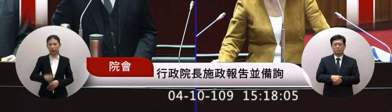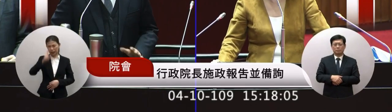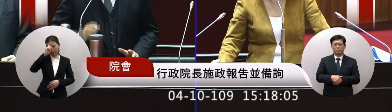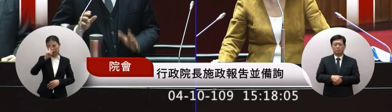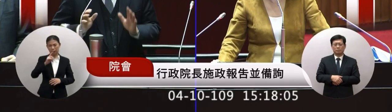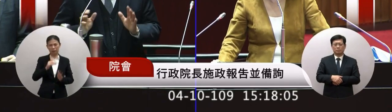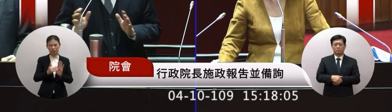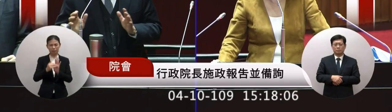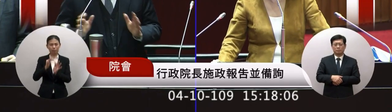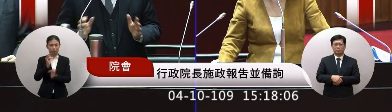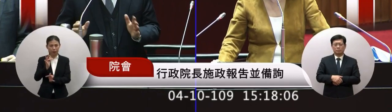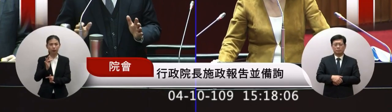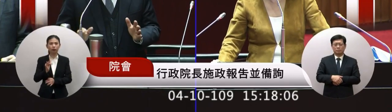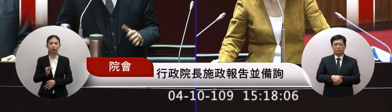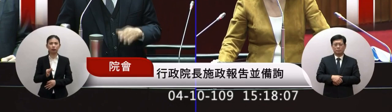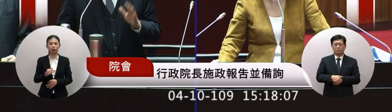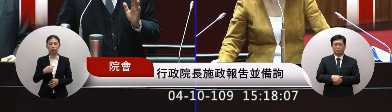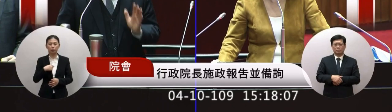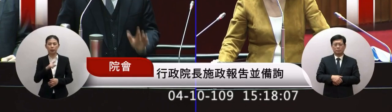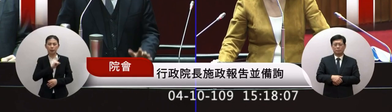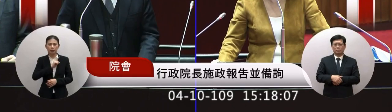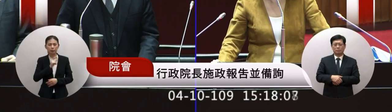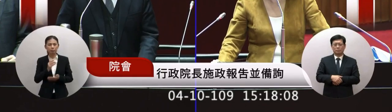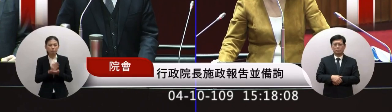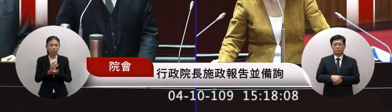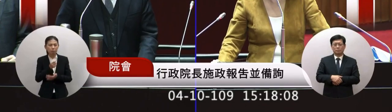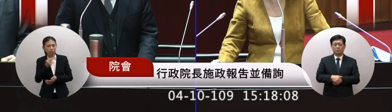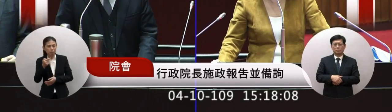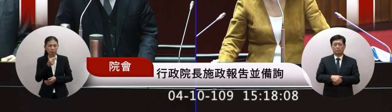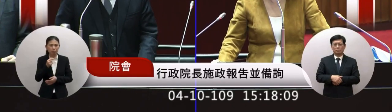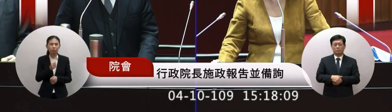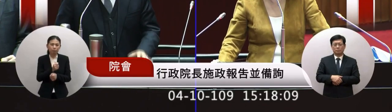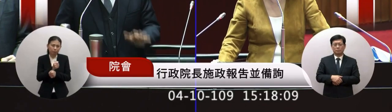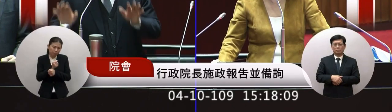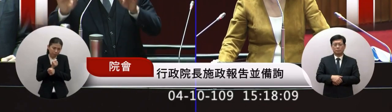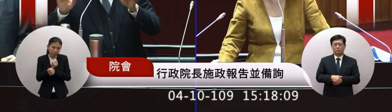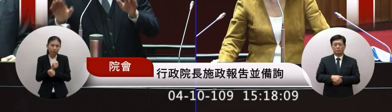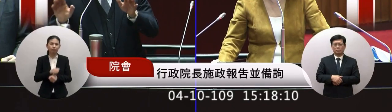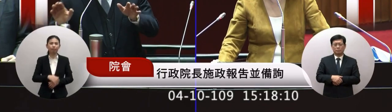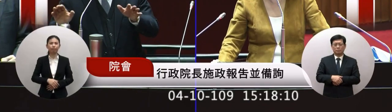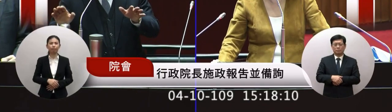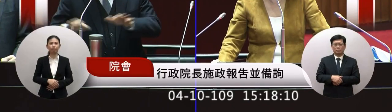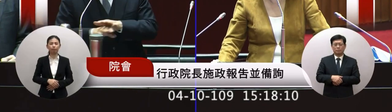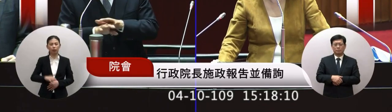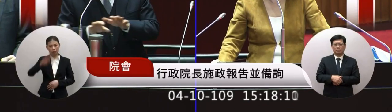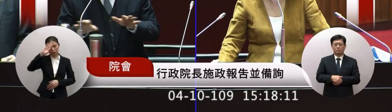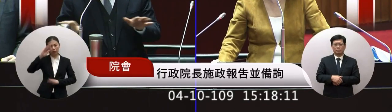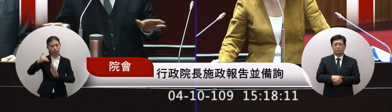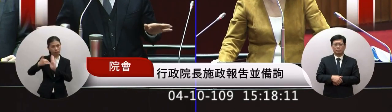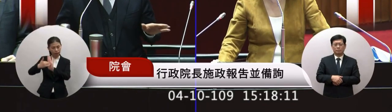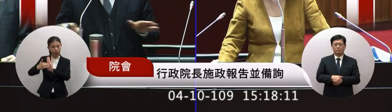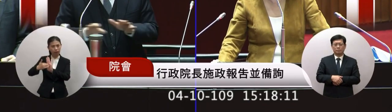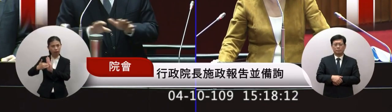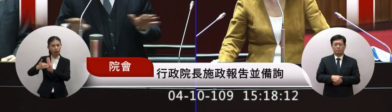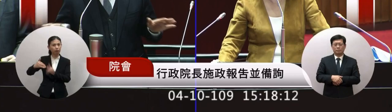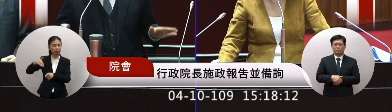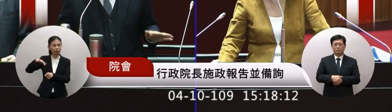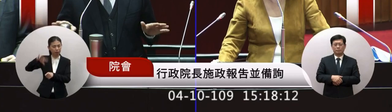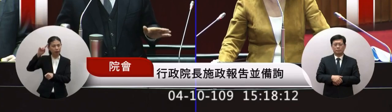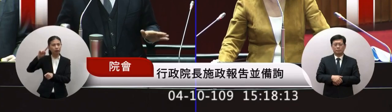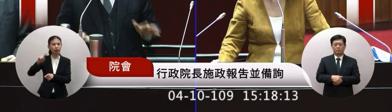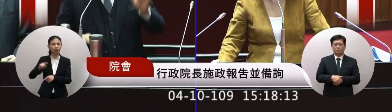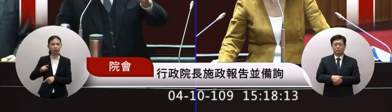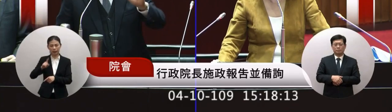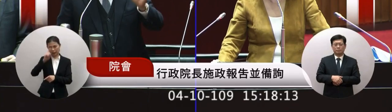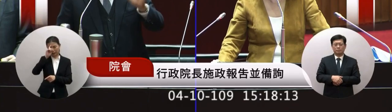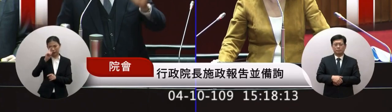口，所以我们拿捏这个也很小心，最主要还是防疫希望能做到